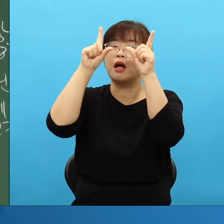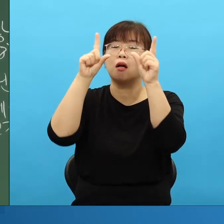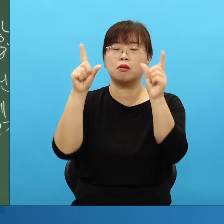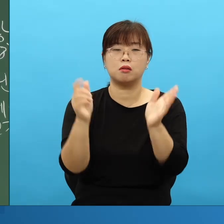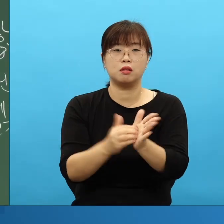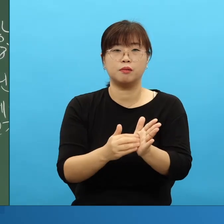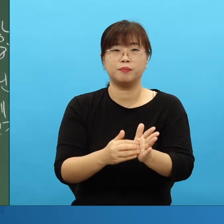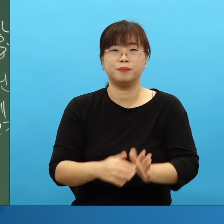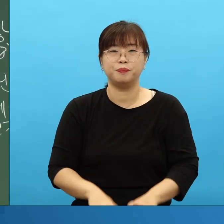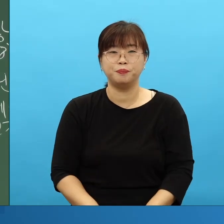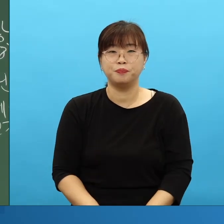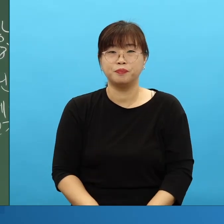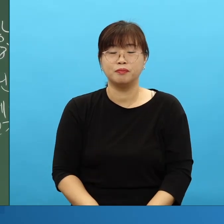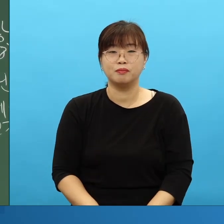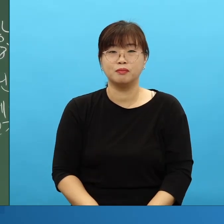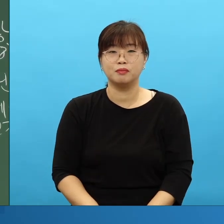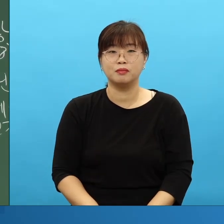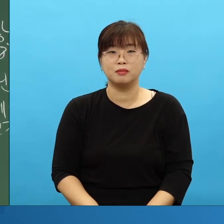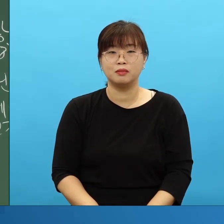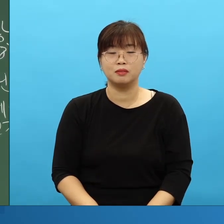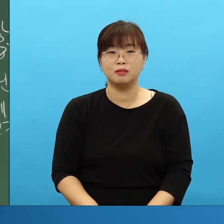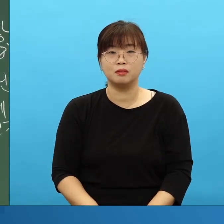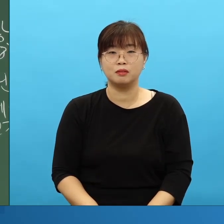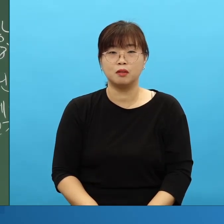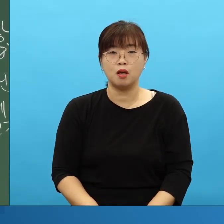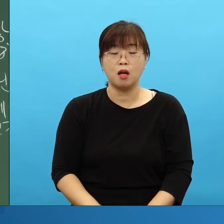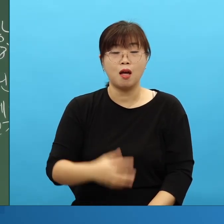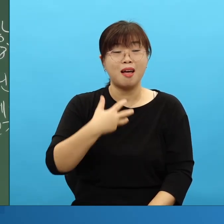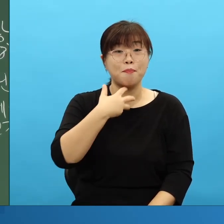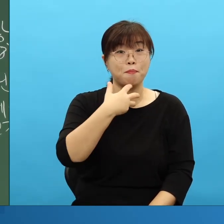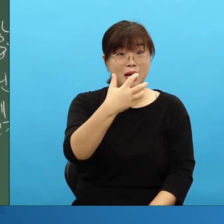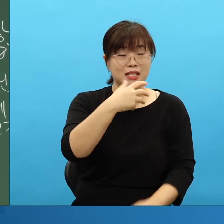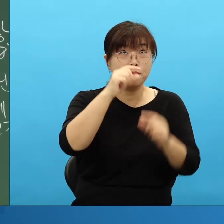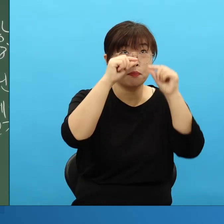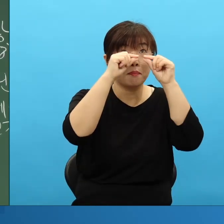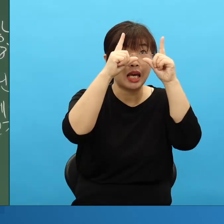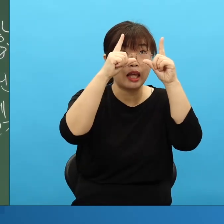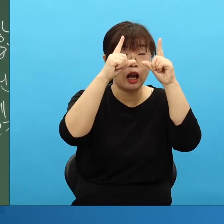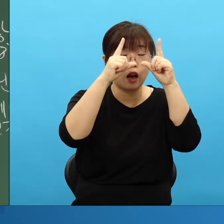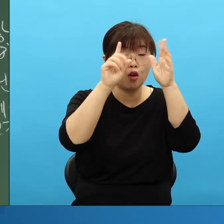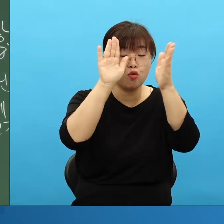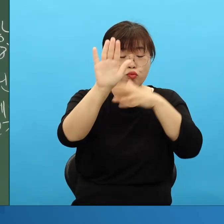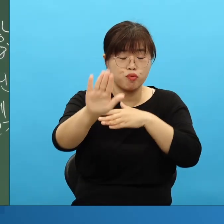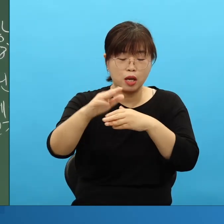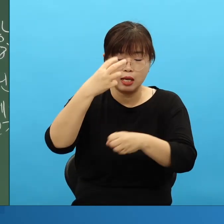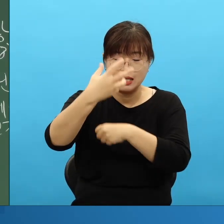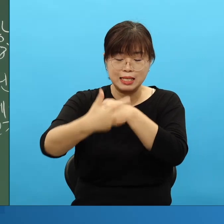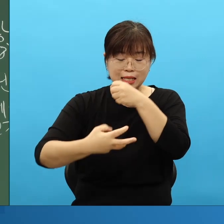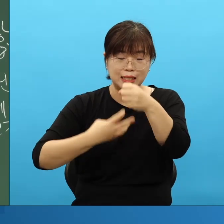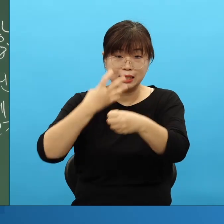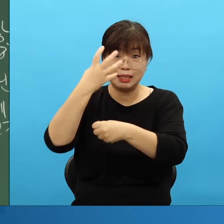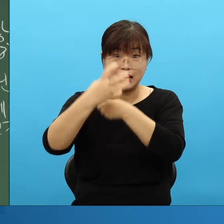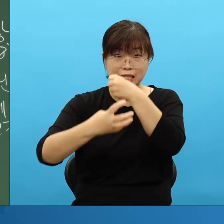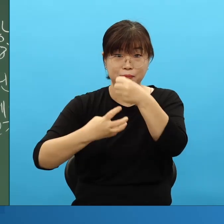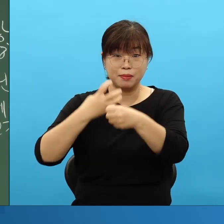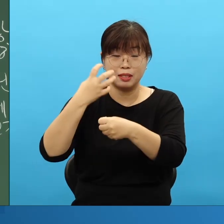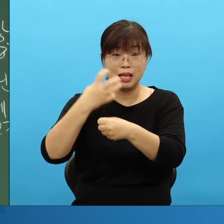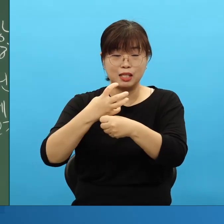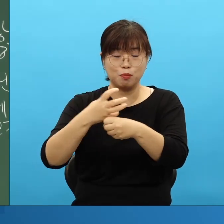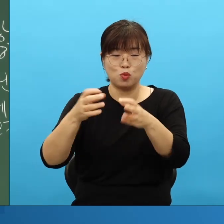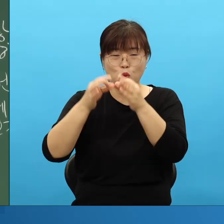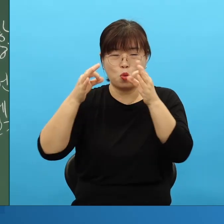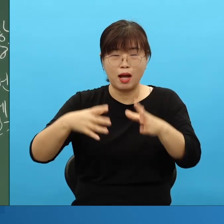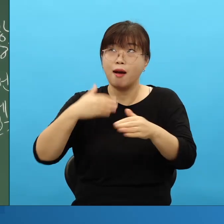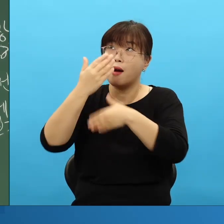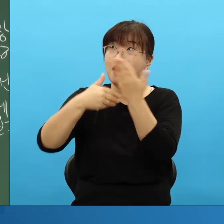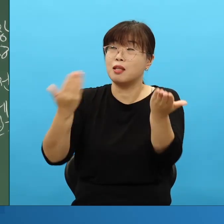finally realized. 그래 40년을 더 살았는데 모세만큼 응답을 많이 받은 사람 없어요. He lived 40 more years, 그렇죠. And there was no one else